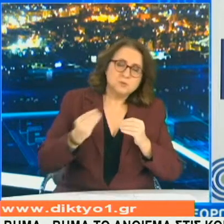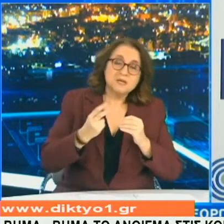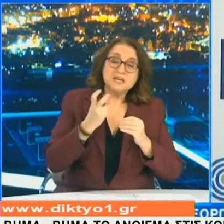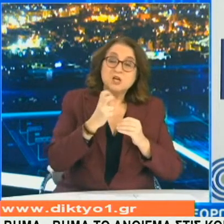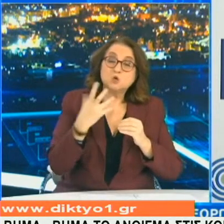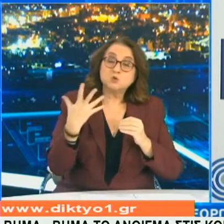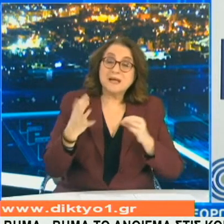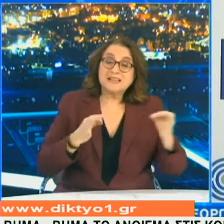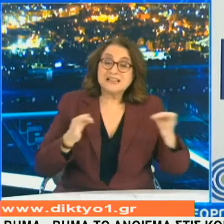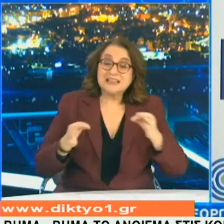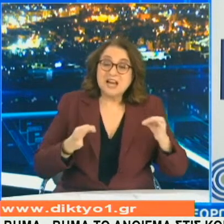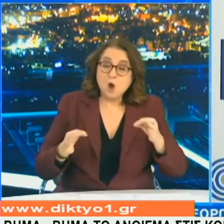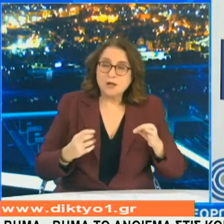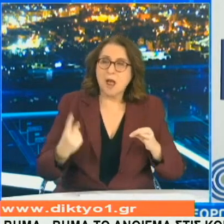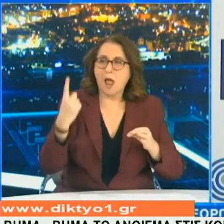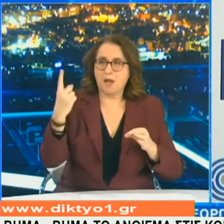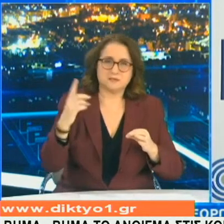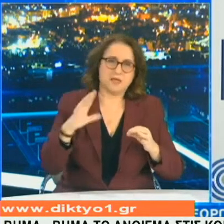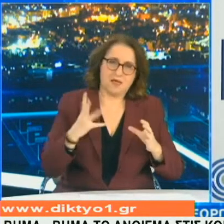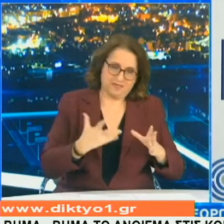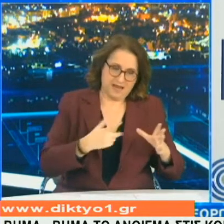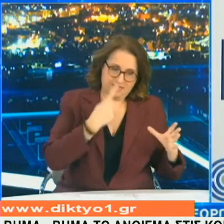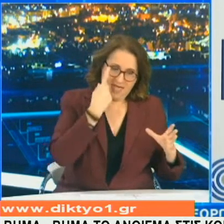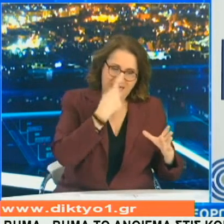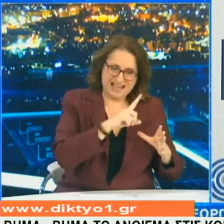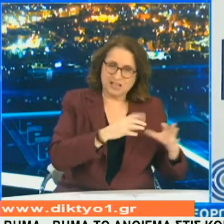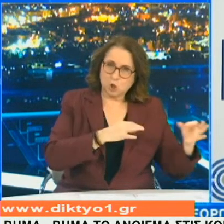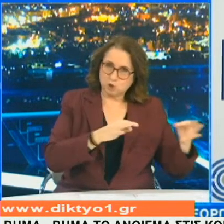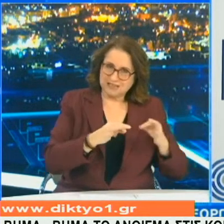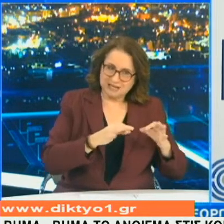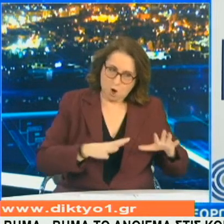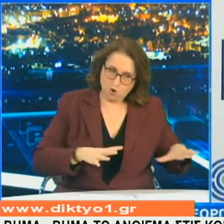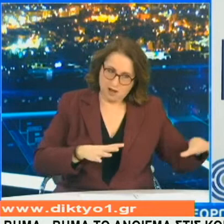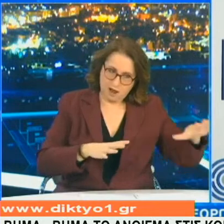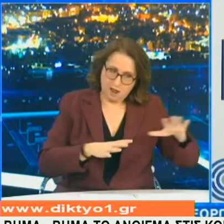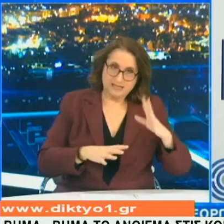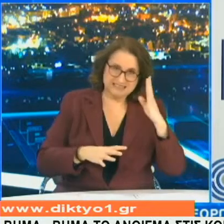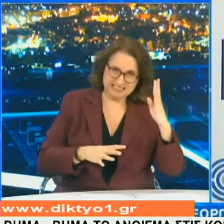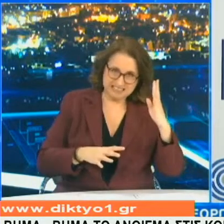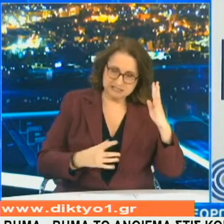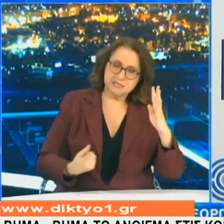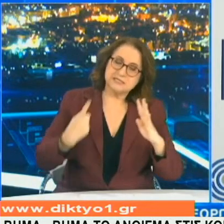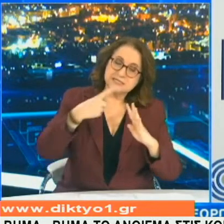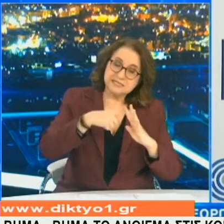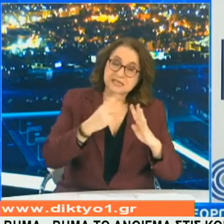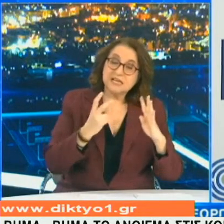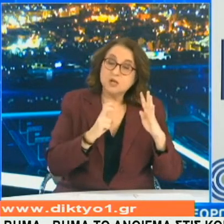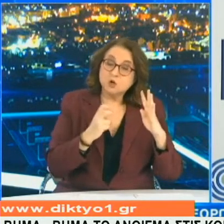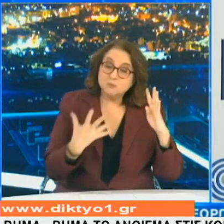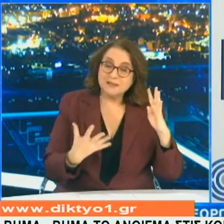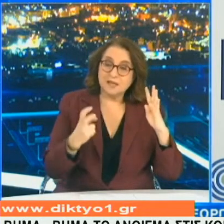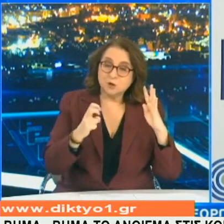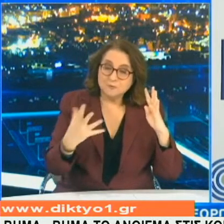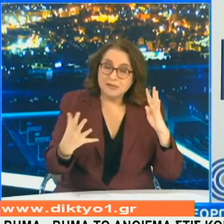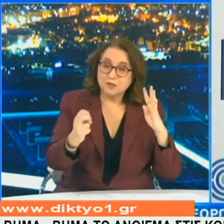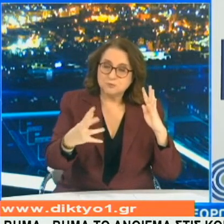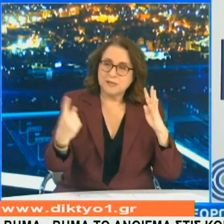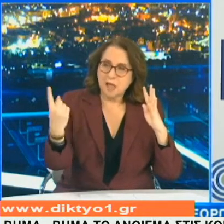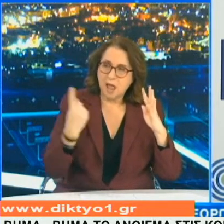ακριβώς γιατί είμαστε στο χειμώνα, ανησυχούμε για αυτά που σημαίνουν τη Βόρεια Ευρώπη και θέλουμε να ανοίξουμε τη μέγιστη δυνατή